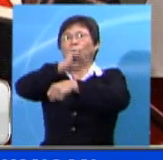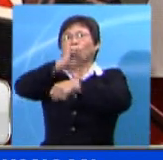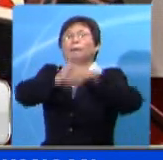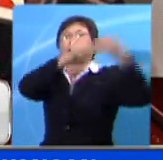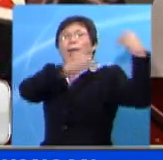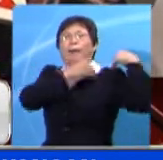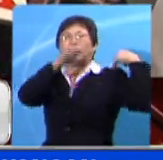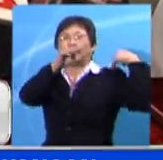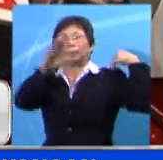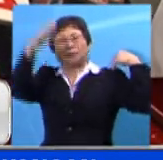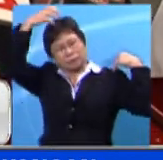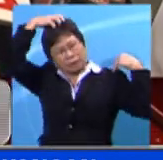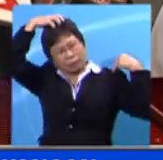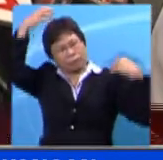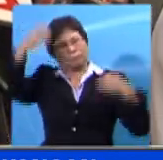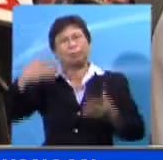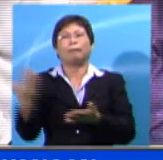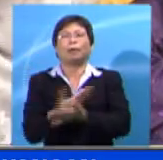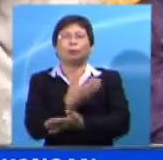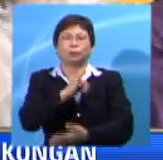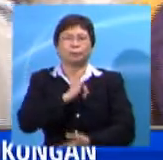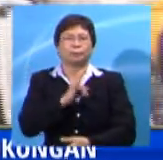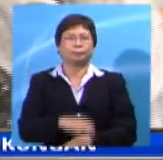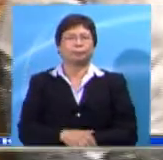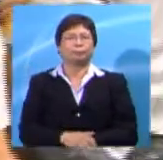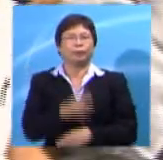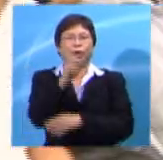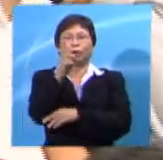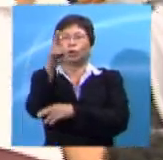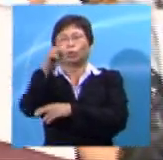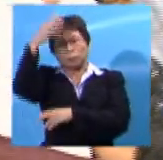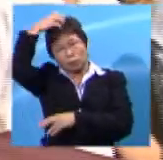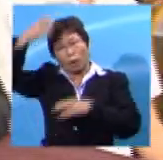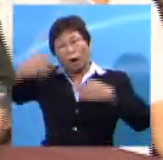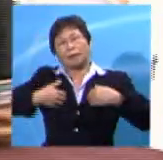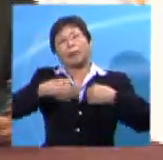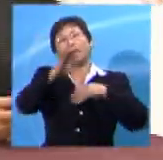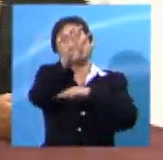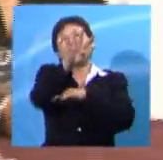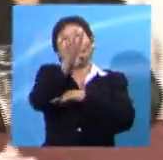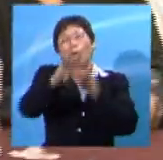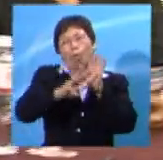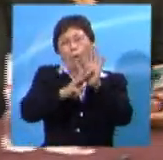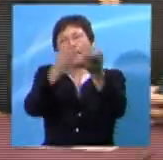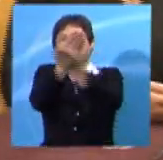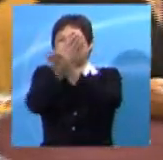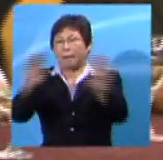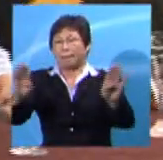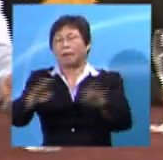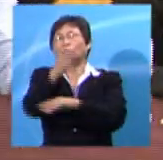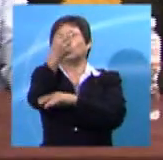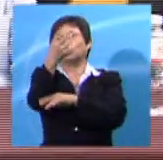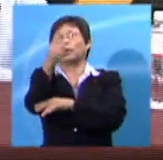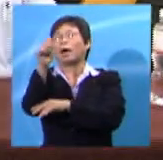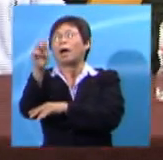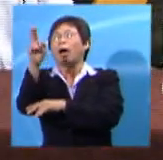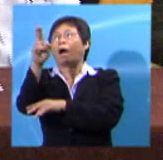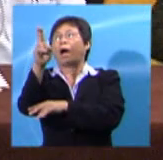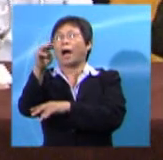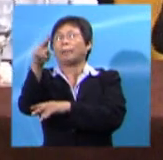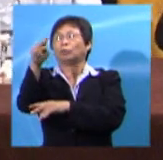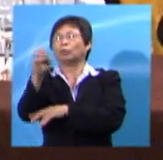Islam besar Selangor yang baru Dun Selangor mempunyai empat lagi wakil bebas 12 umno dan